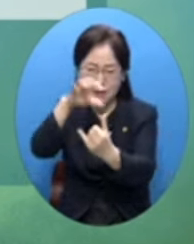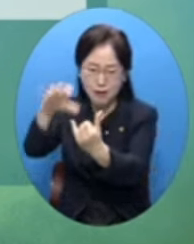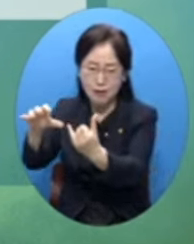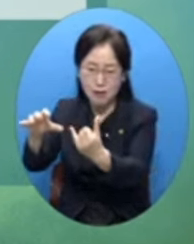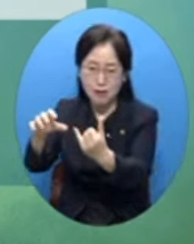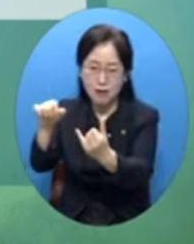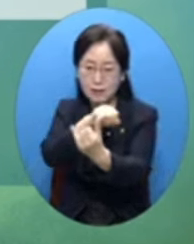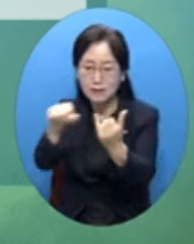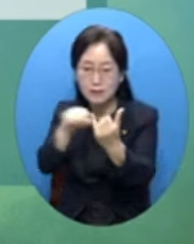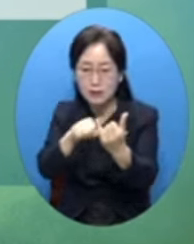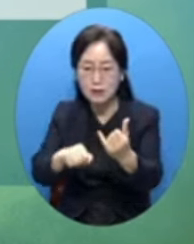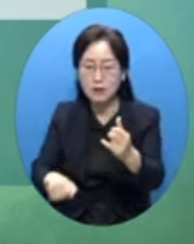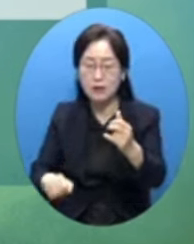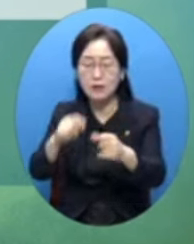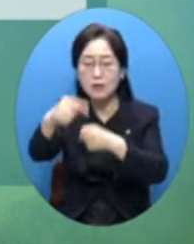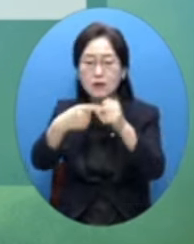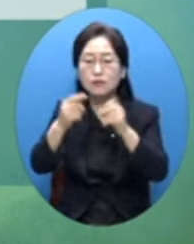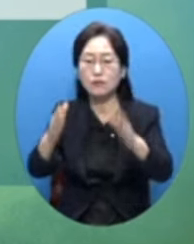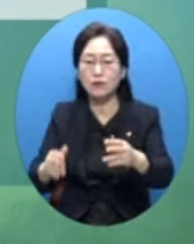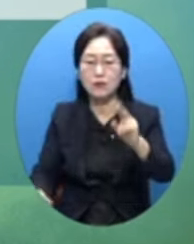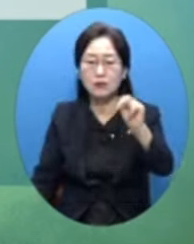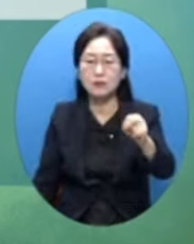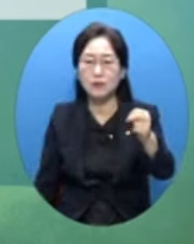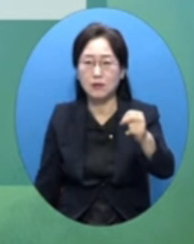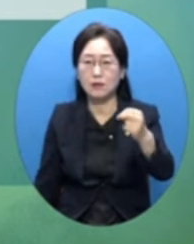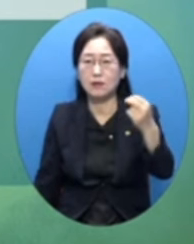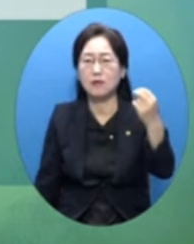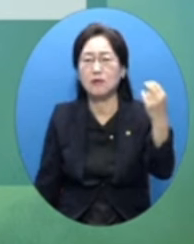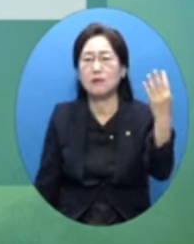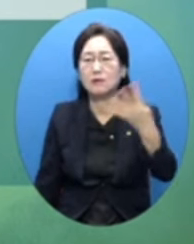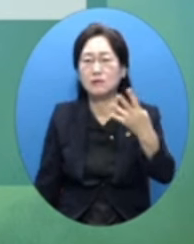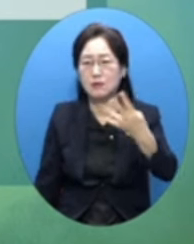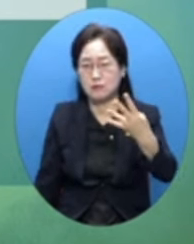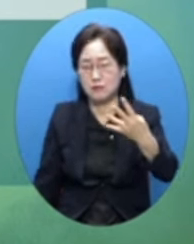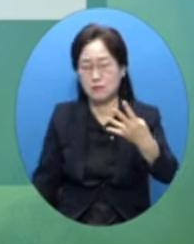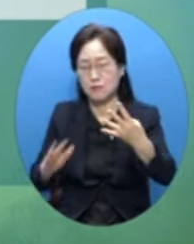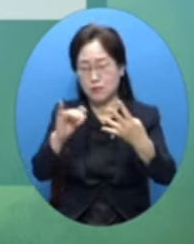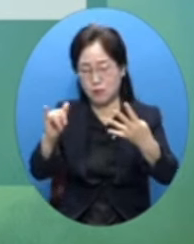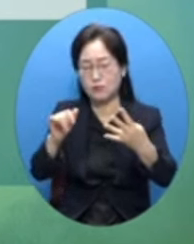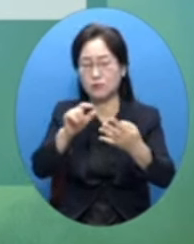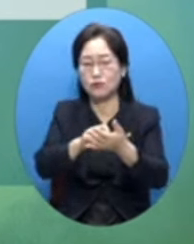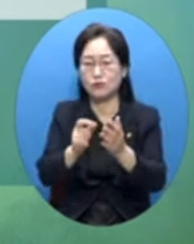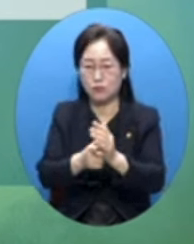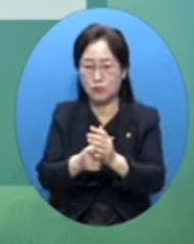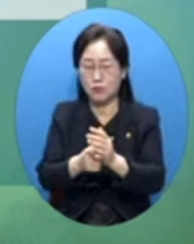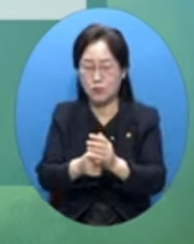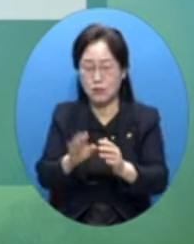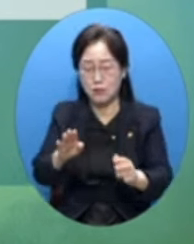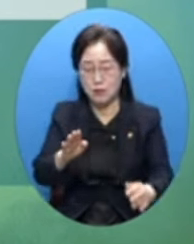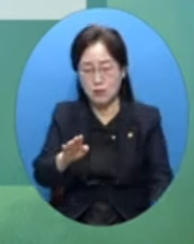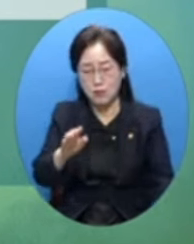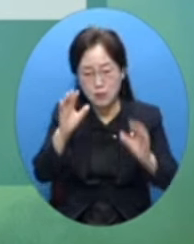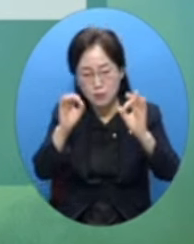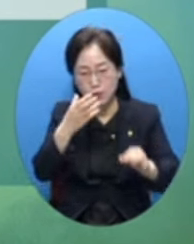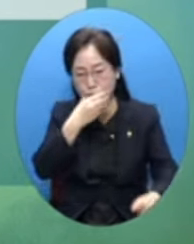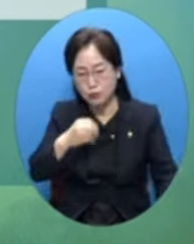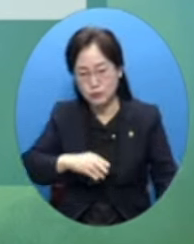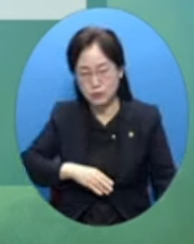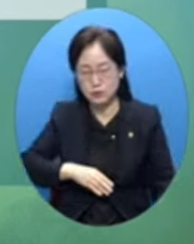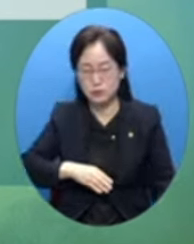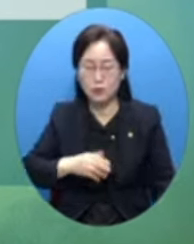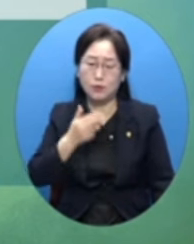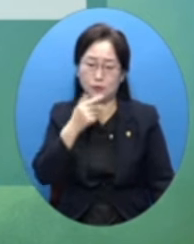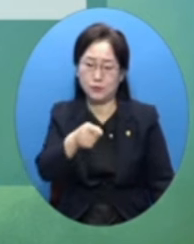됩니다 그러니까 그들이 복제사학대에서 더군다나 이렇게 어렵고 힘든 삶을 살아가고 있습니다